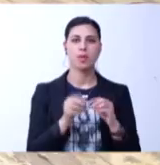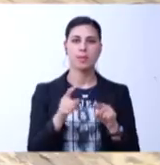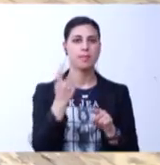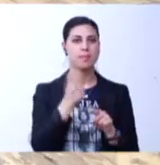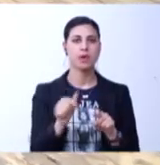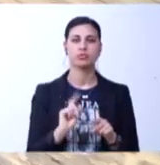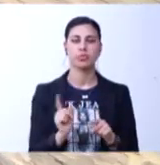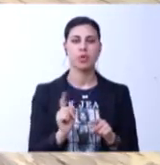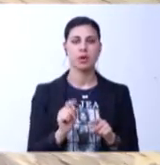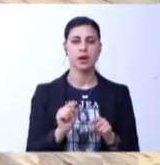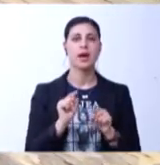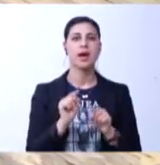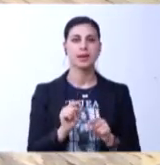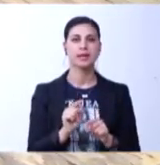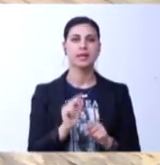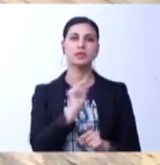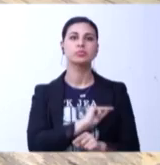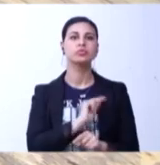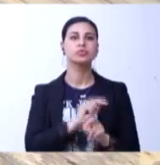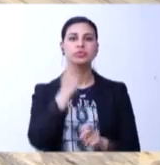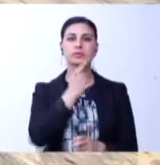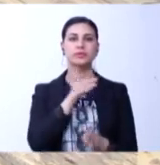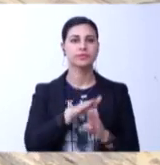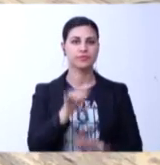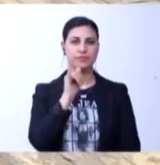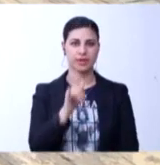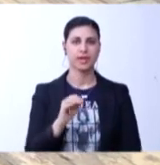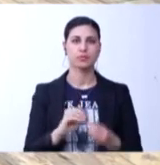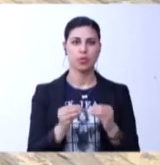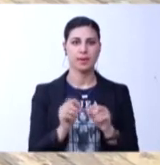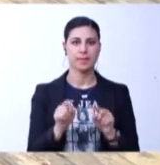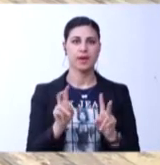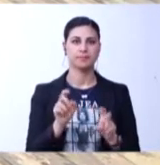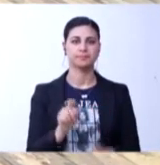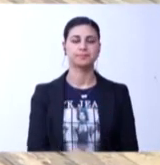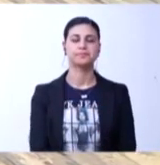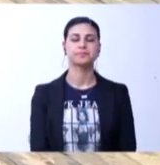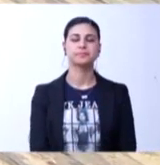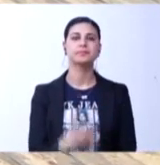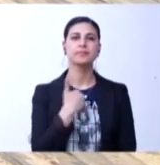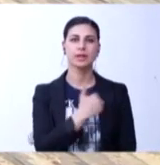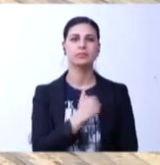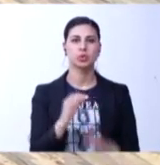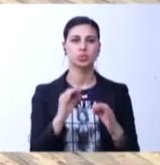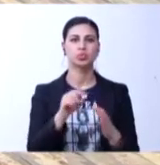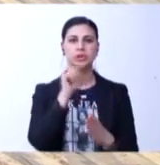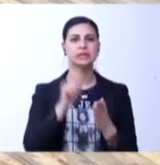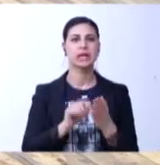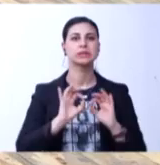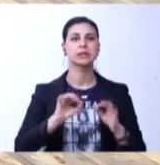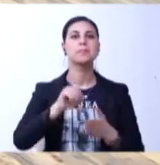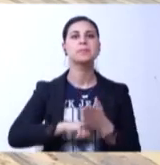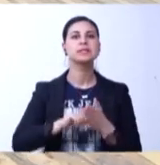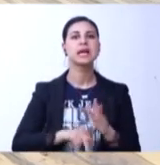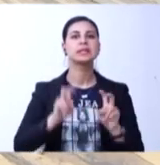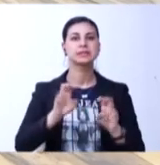ხშირ შემთხვევაში აქედან ფუნქციურ პრობლემებს უნდა ველოდოთ, მაგრამ მე მინდა ძალიან კონკრეტულ საკითხებზე გადავიდეთ და ვისაუბროთ მიზეზებზე, რომელმაც